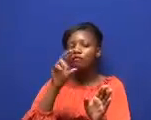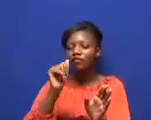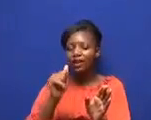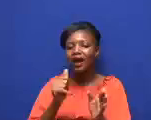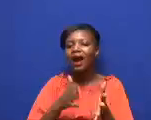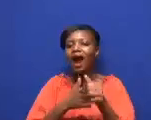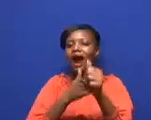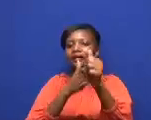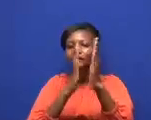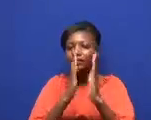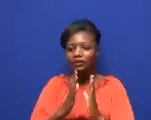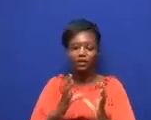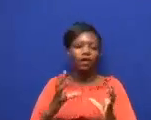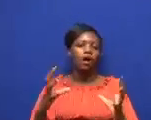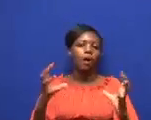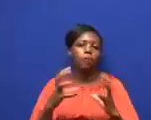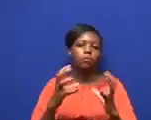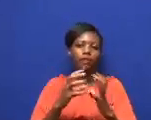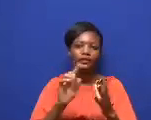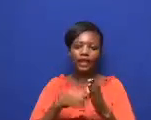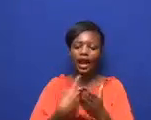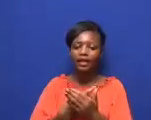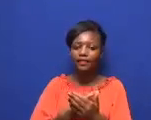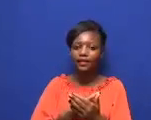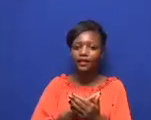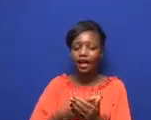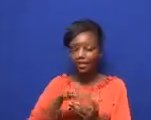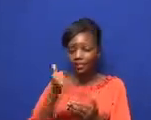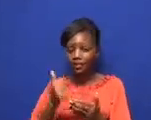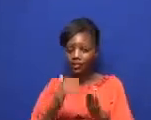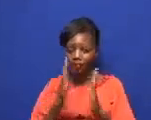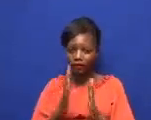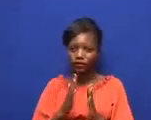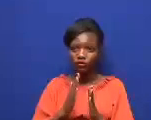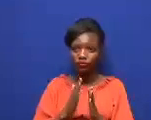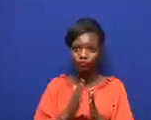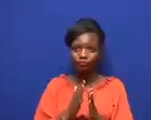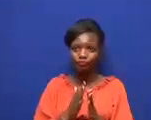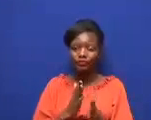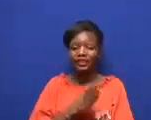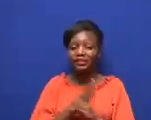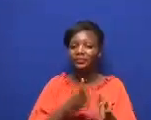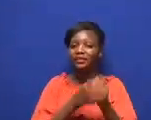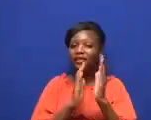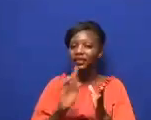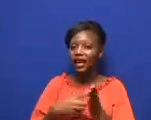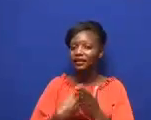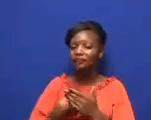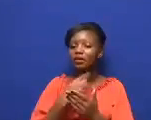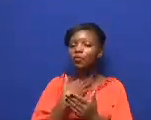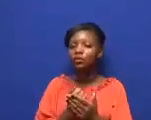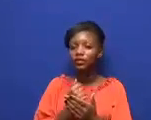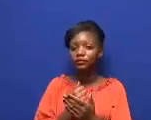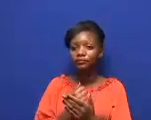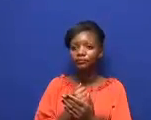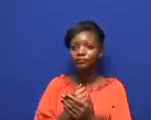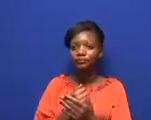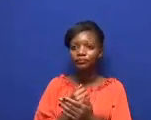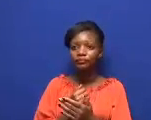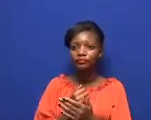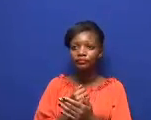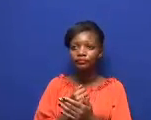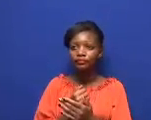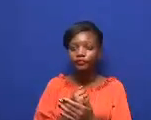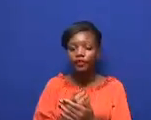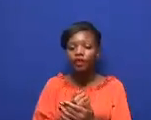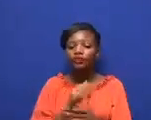hicho, na Eseli Simiu akiwa katibu mkuu wa chama. I want to appeal also to